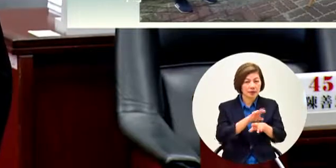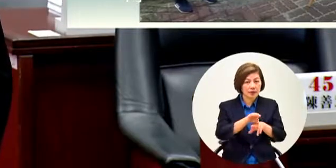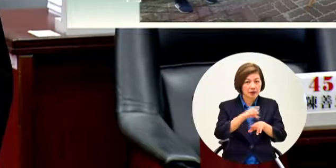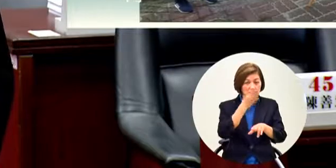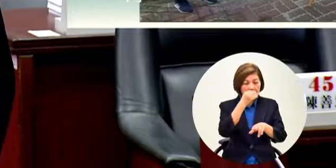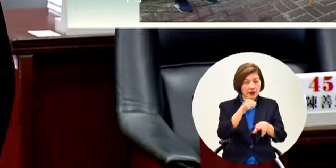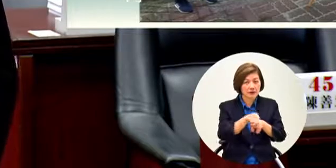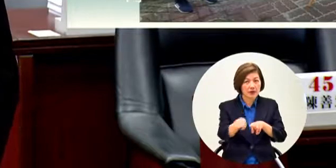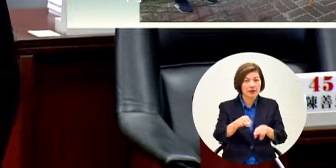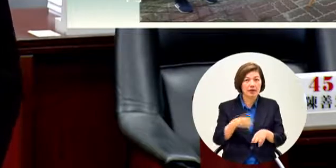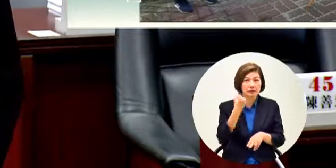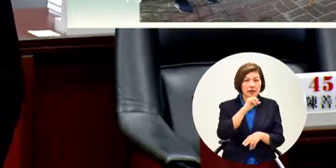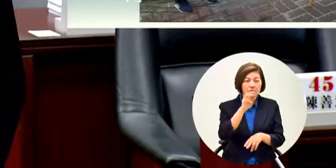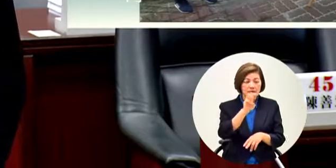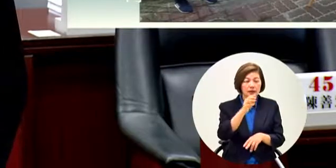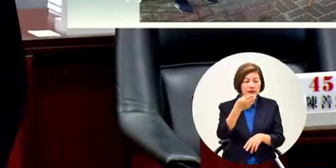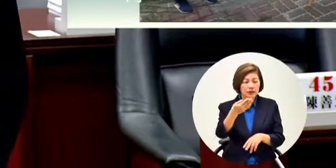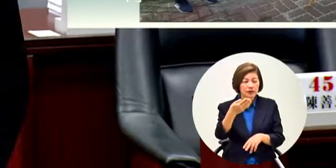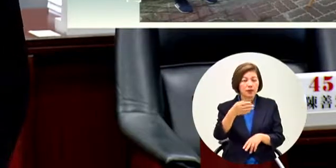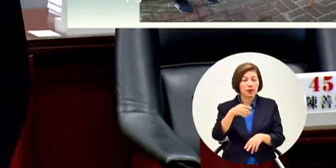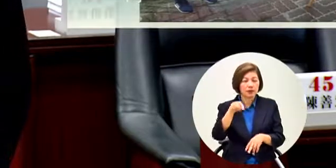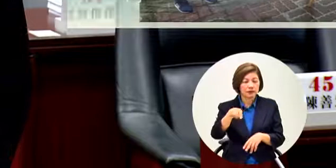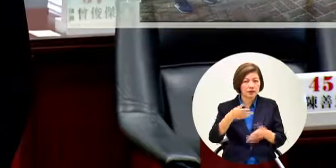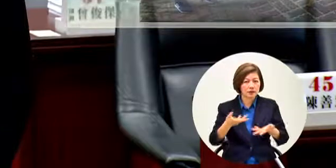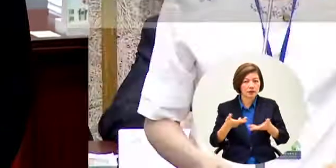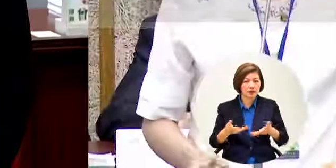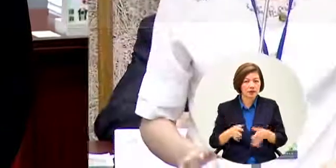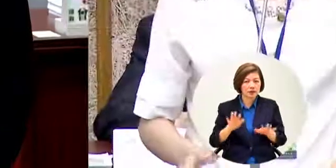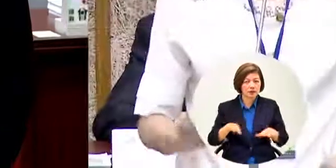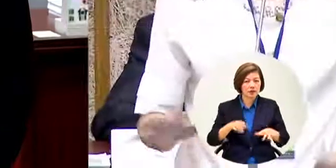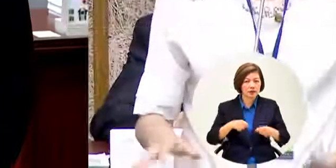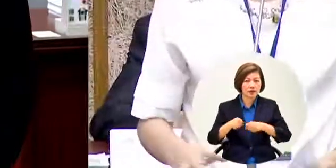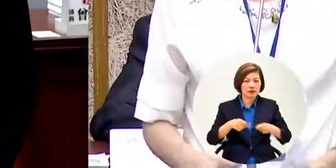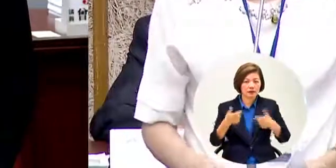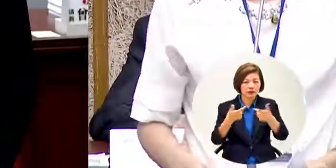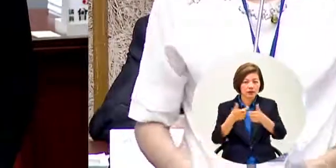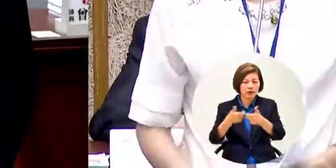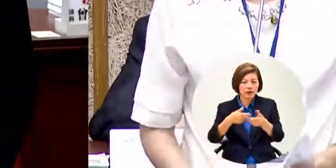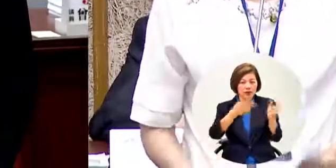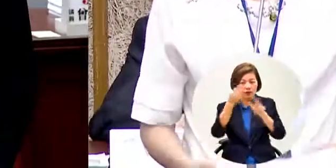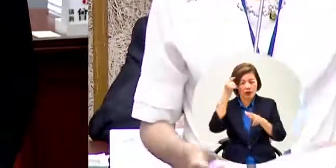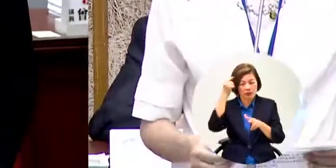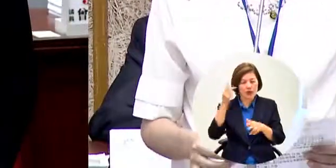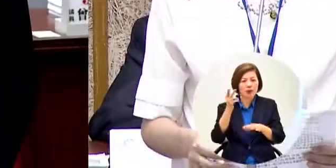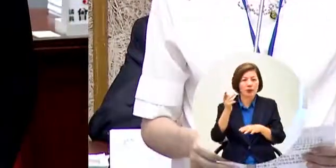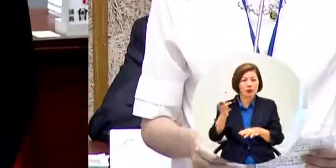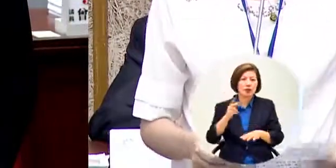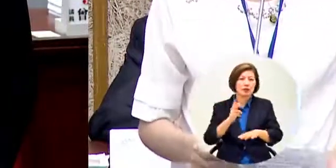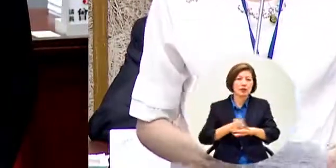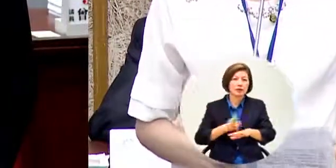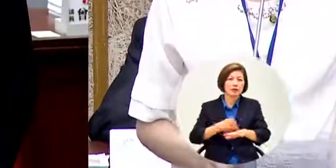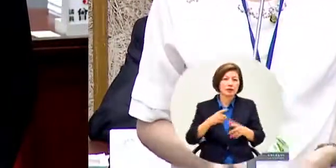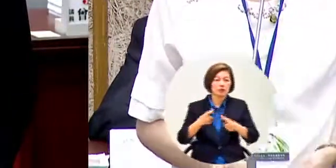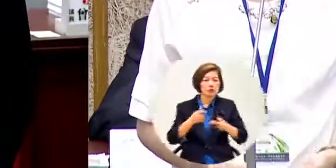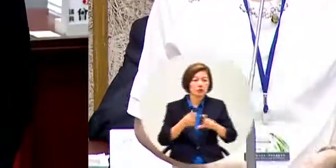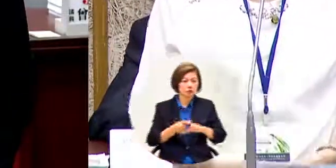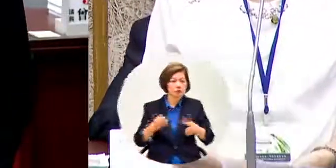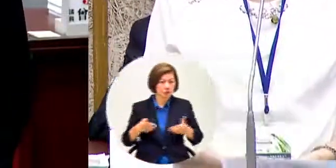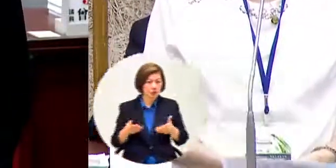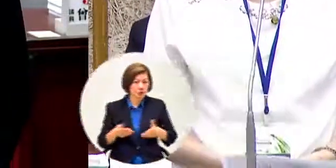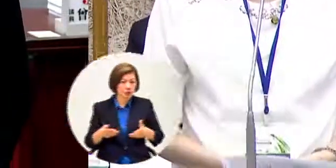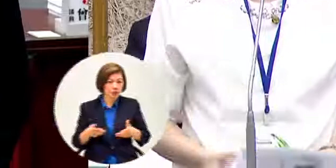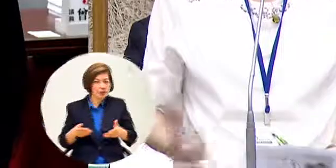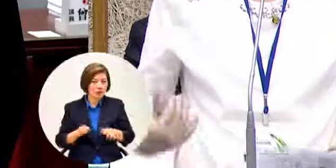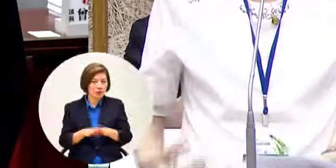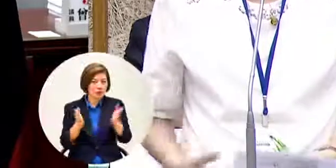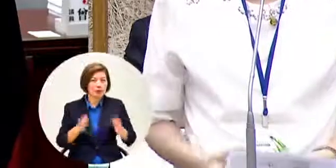三九南延的部分哈，那其实这计划我们现在是配合桥头科学园区的开发。那目前已经有，因为我们希望定义